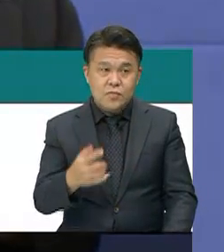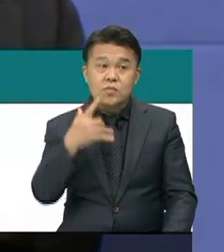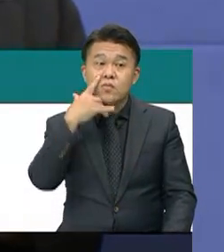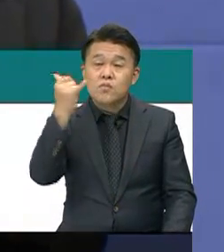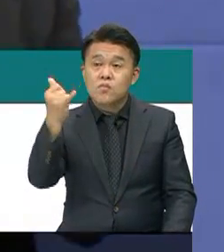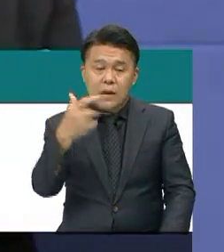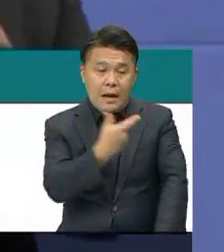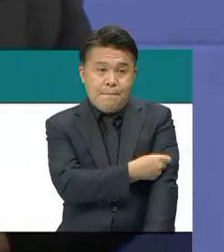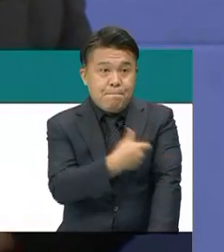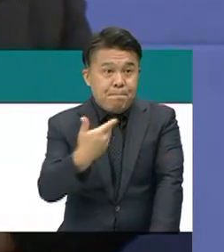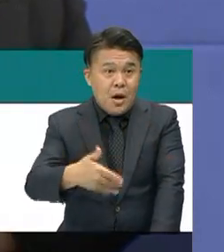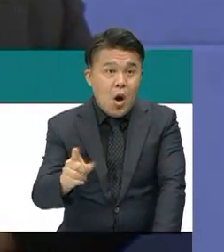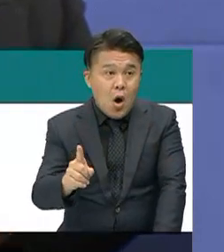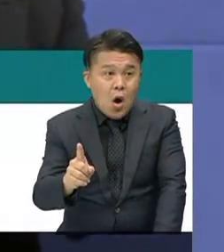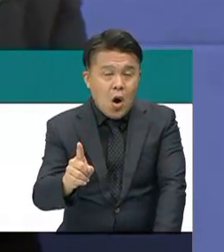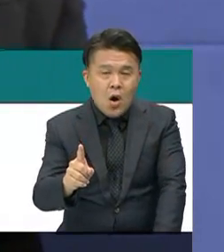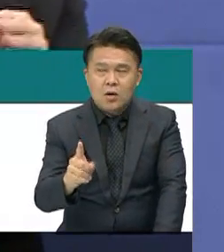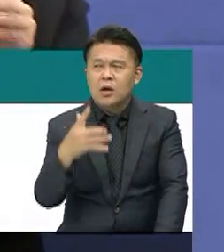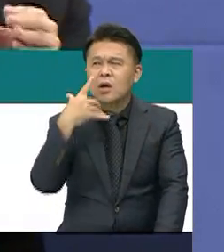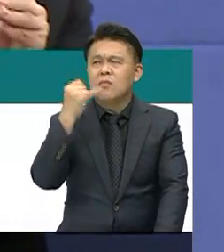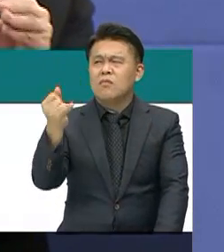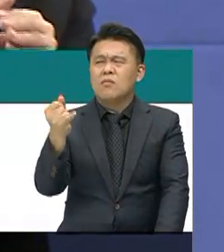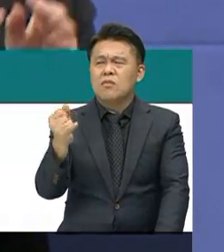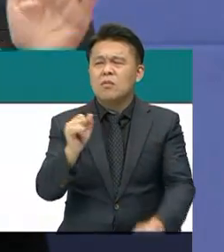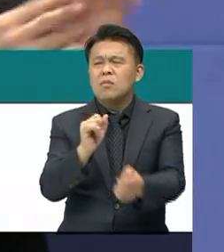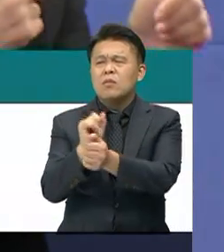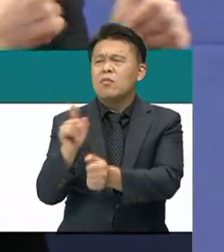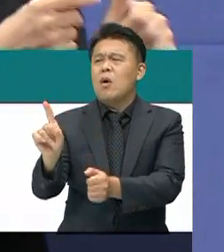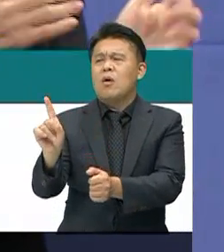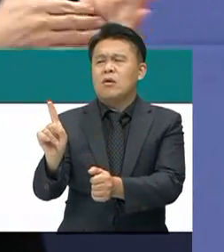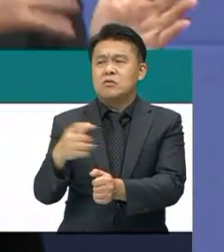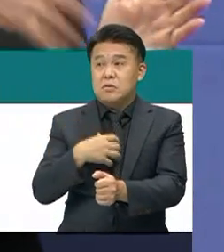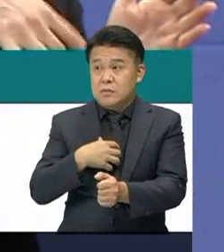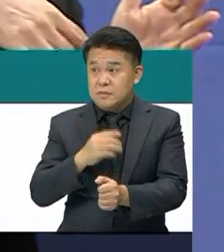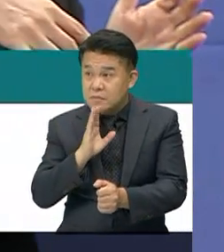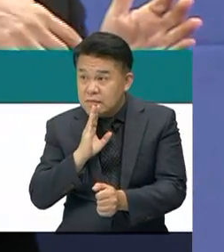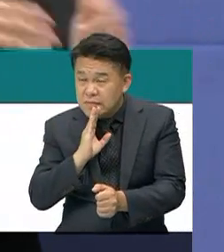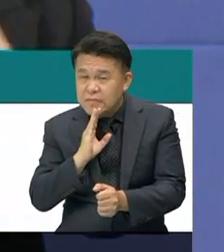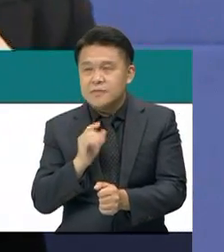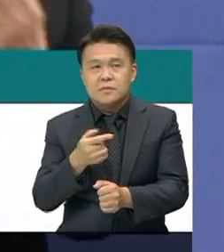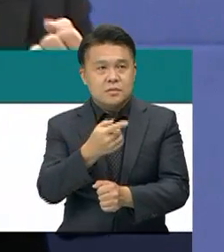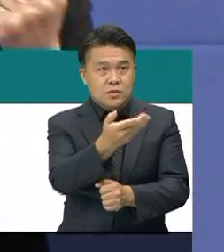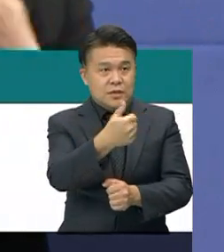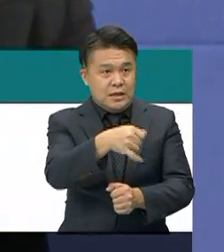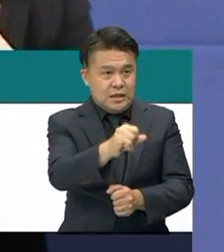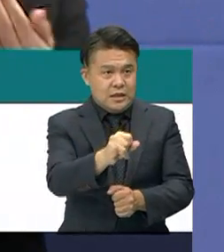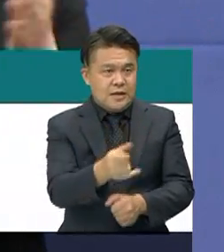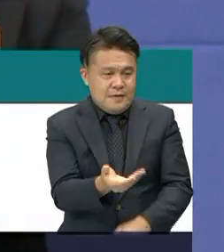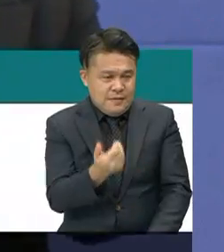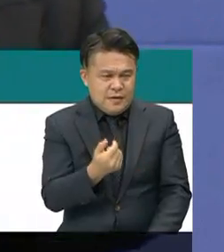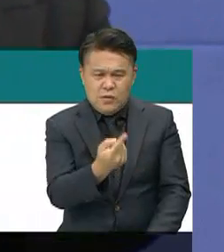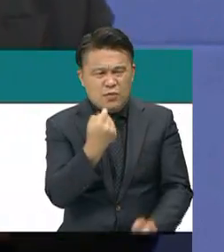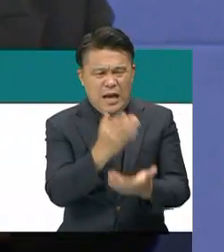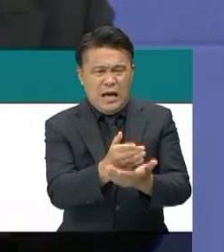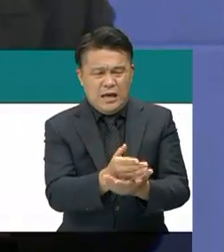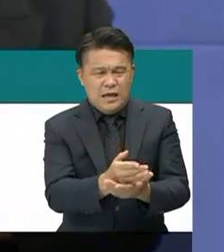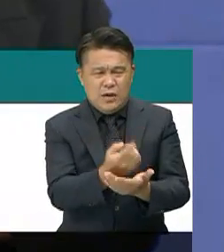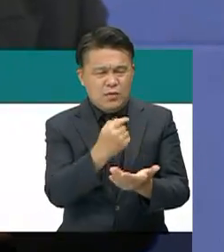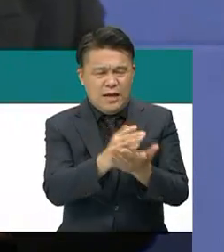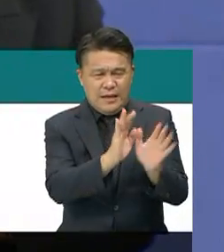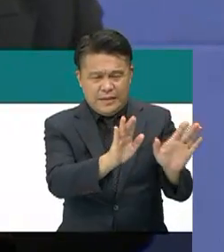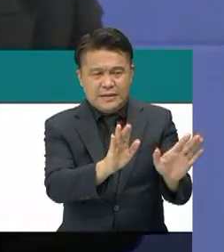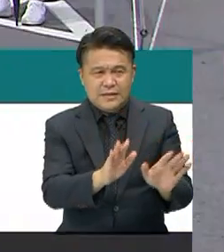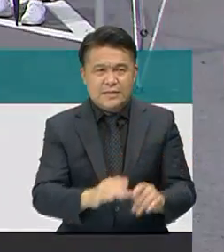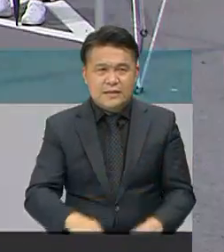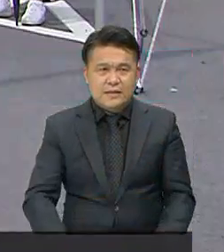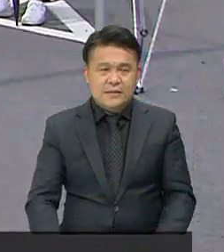부모님께서 백신을 접종하지 않으셨다면 부모님의 건강과 안전을 위해 자녀들이 방문을